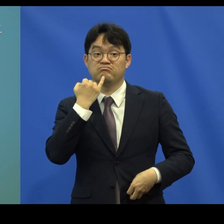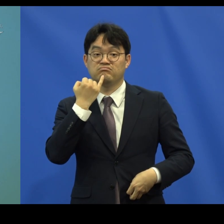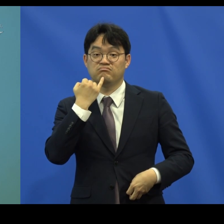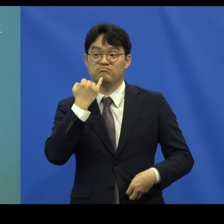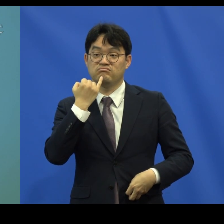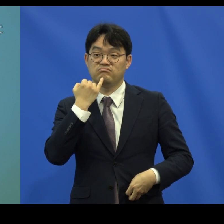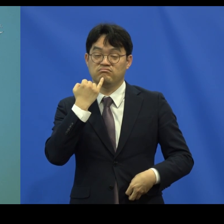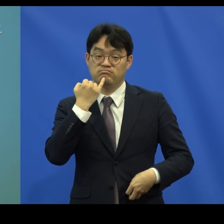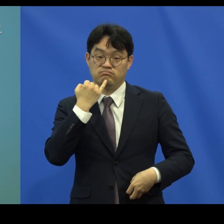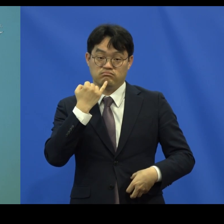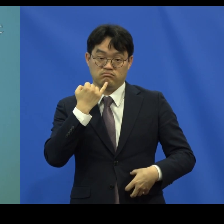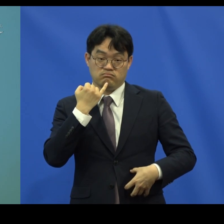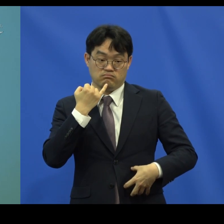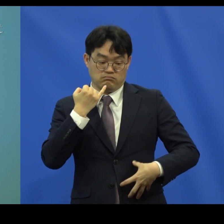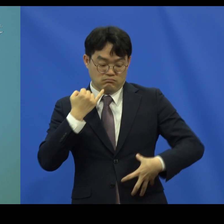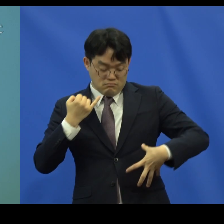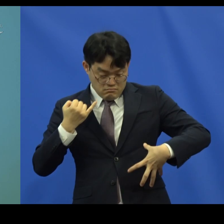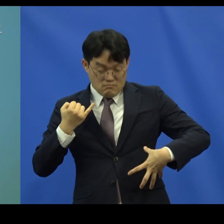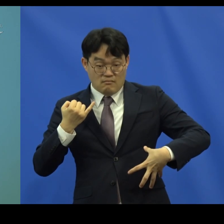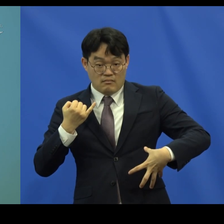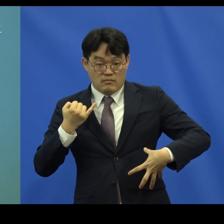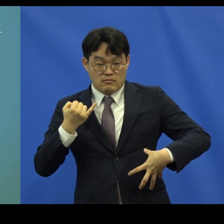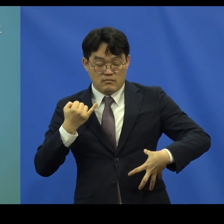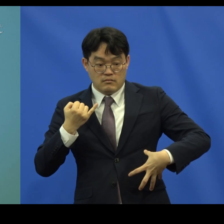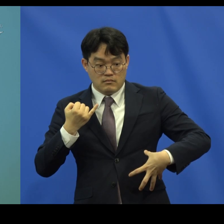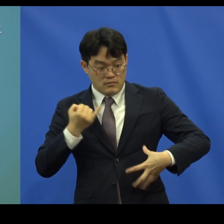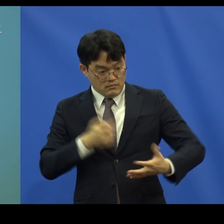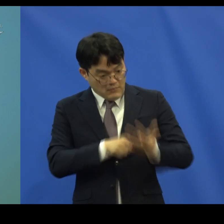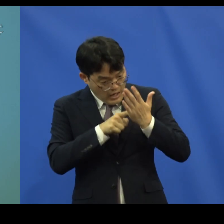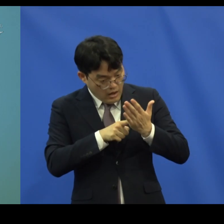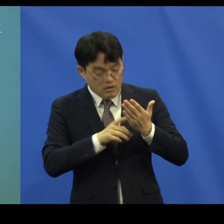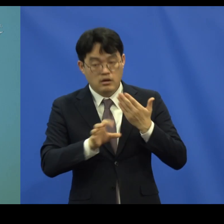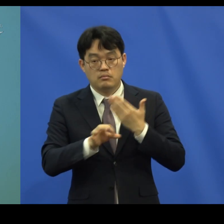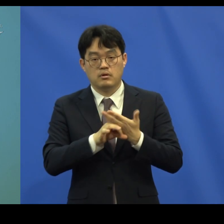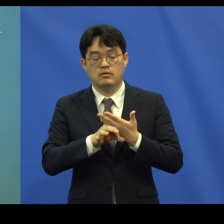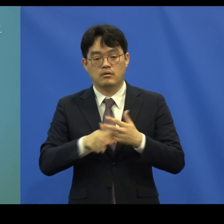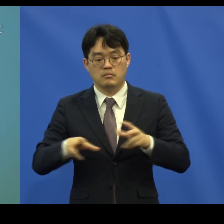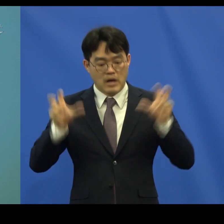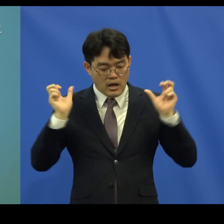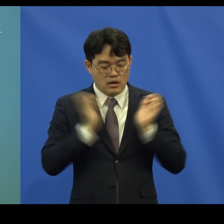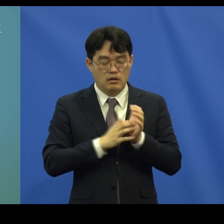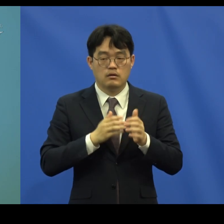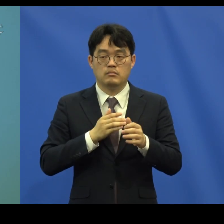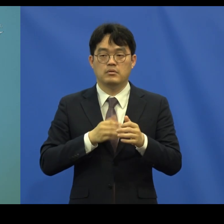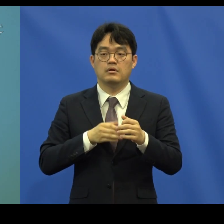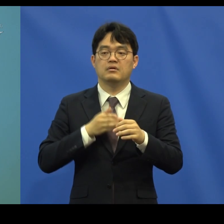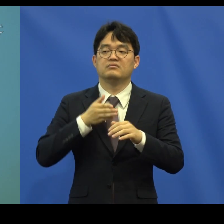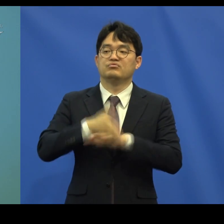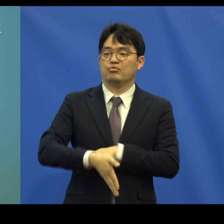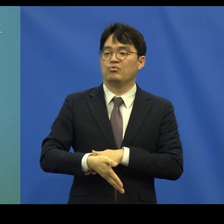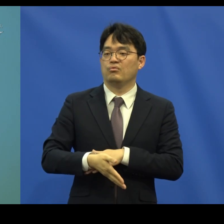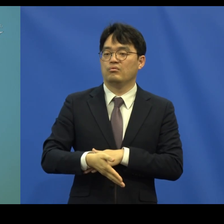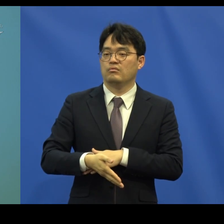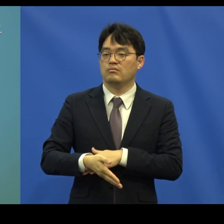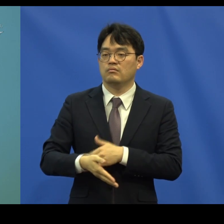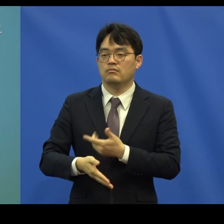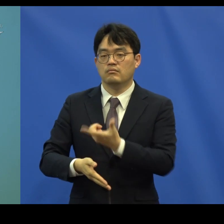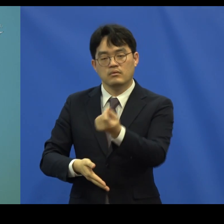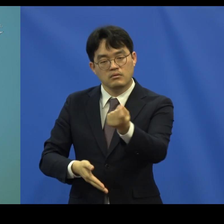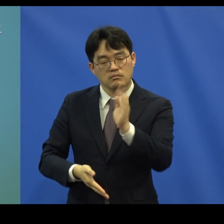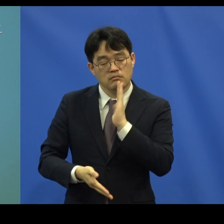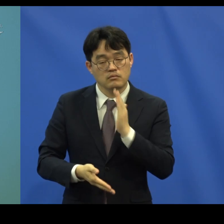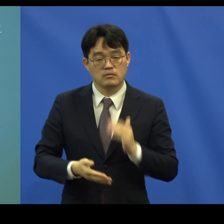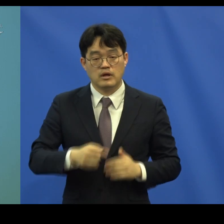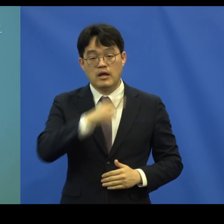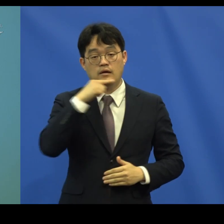조금씩 나빠져 가는데 자신이 모르는 거예요. 인식이 안 되는 거죠. 자각이 안 된 겁니다. 뭐 폐암 같은 것은 발견되면